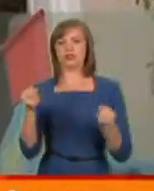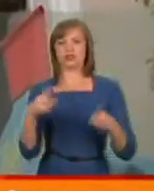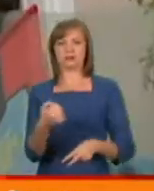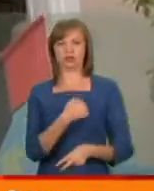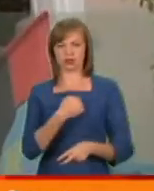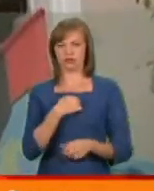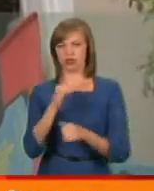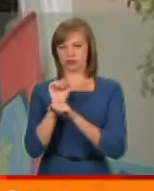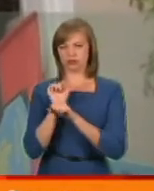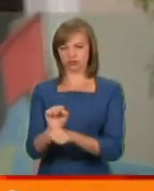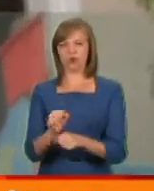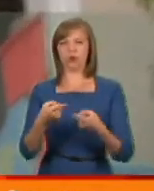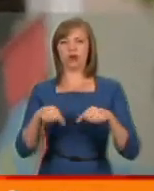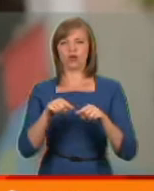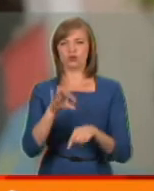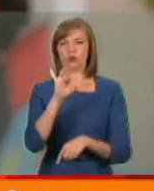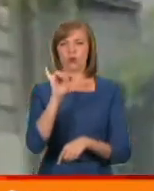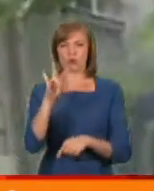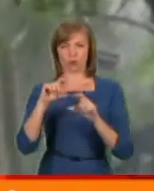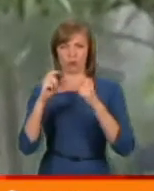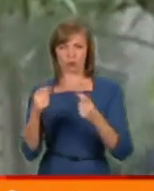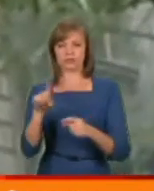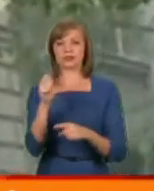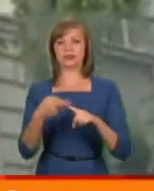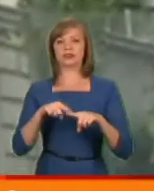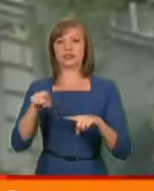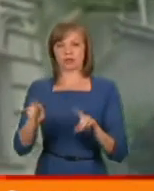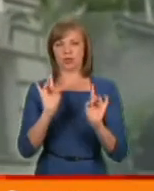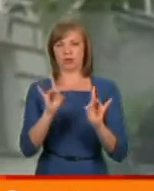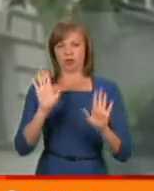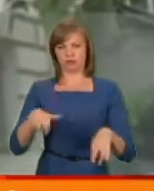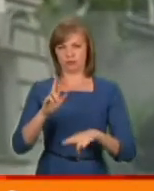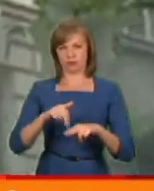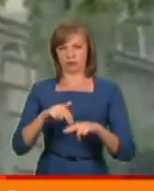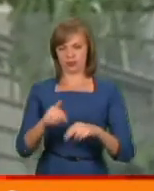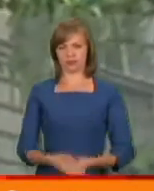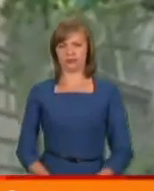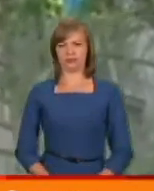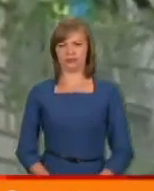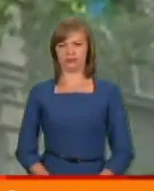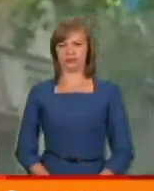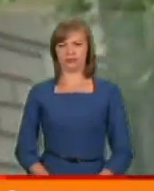спецпризначенці заблокували офіс організації ОУН. Ось за це, пояснюють у поліції.